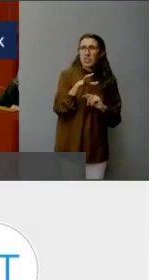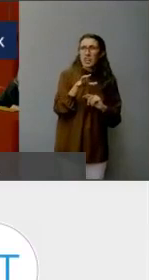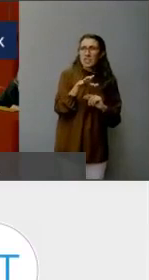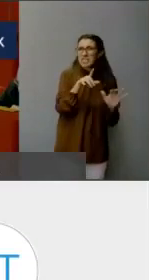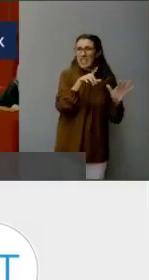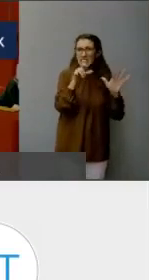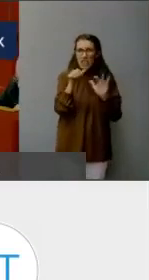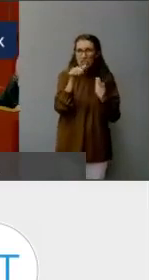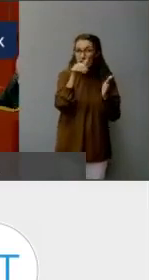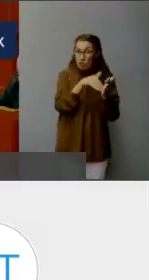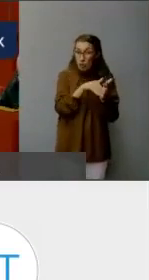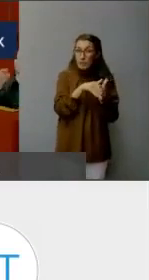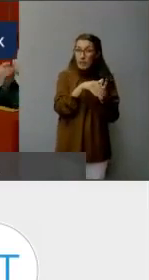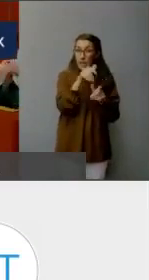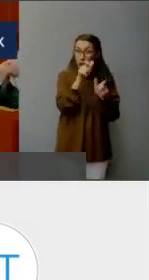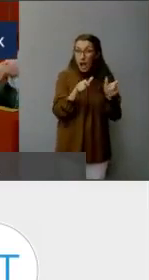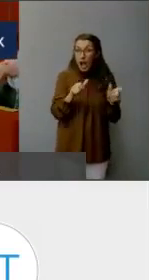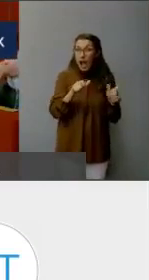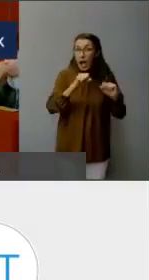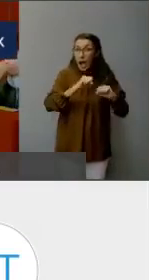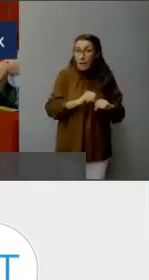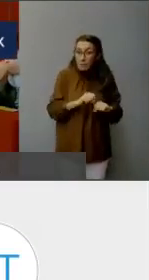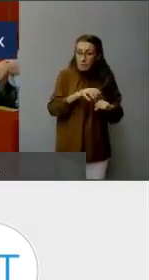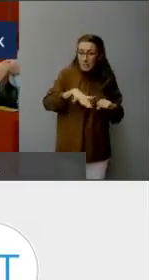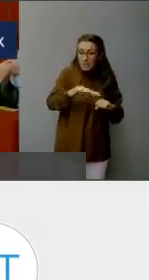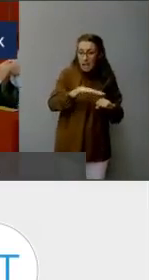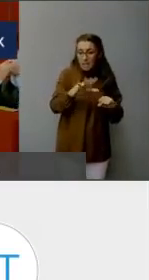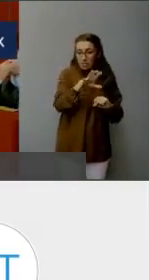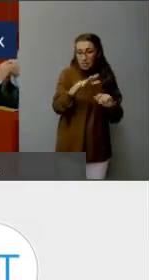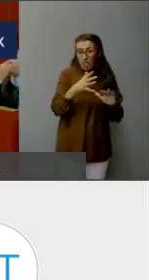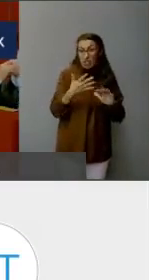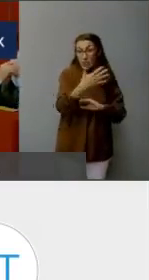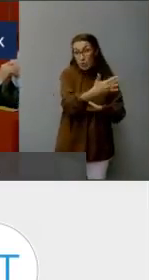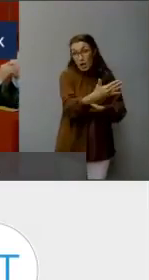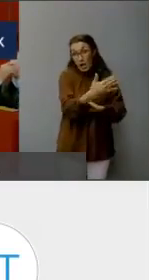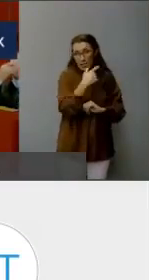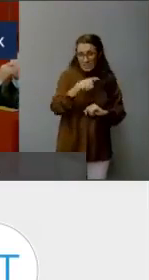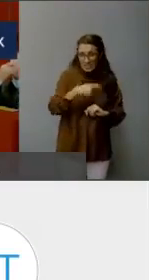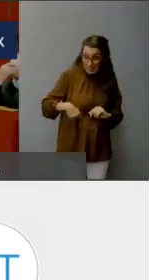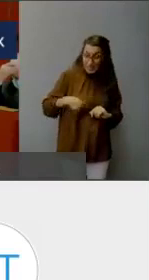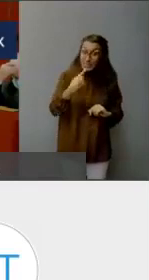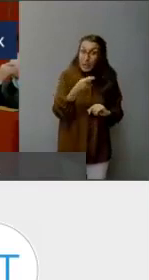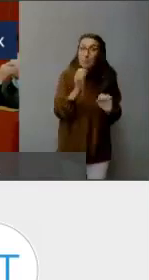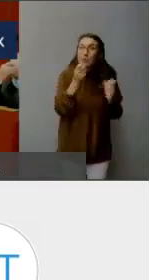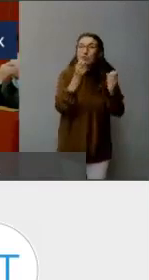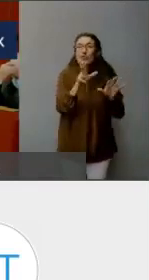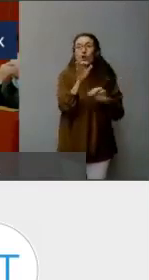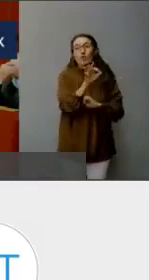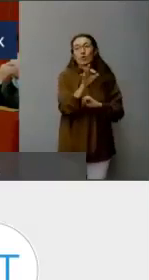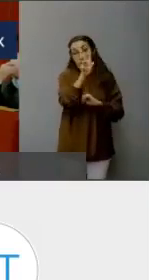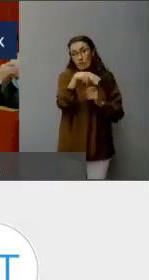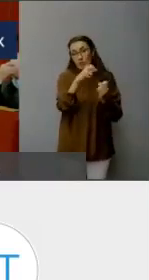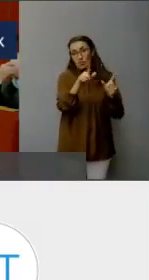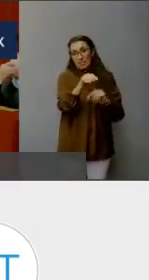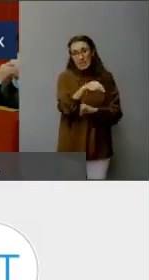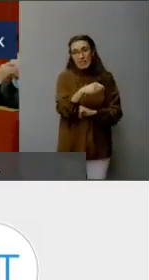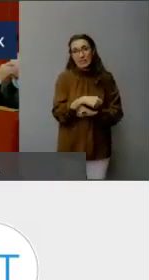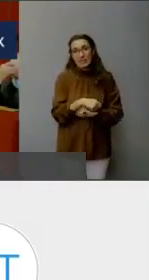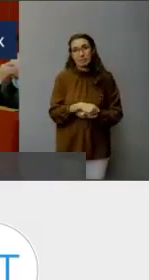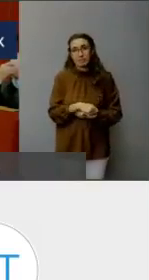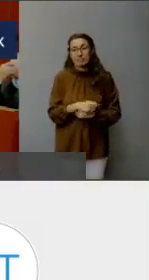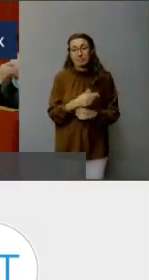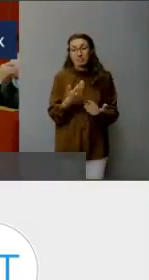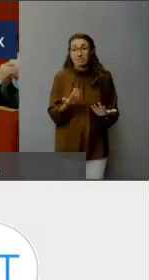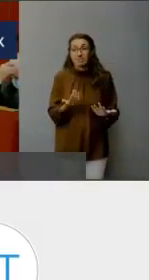mila abitanti nel giro di cinque anni sono parole del sindaco il 18 ottobre del 2017 ecco dunque